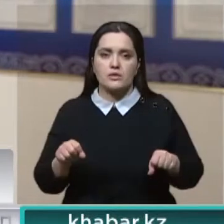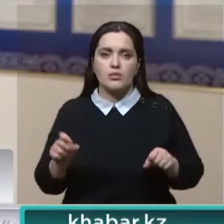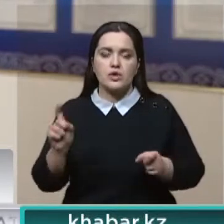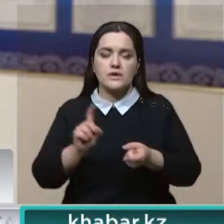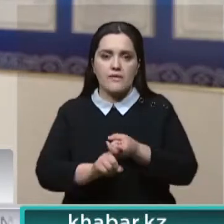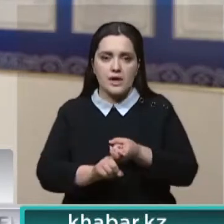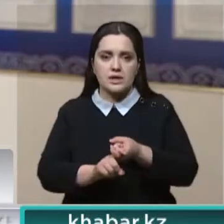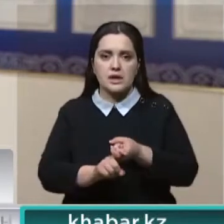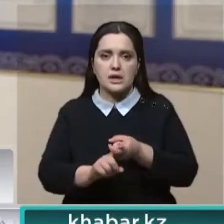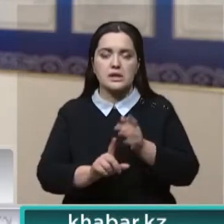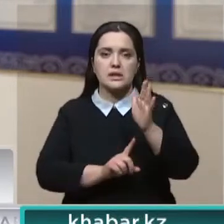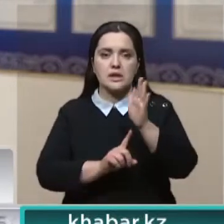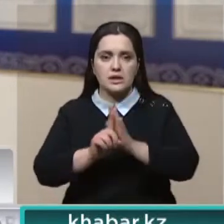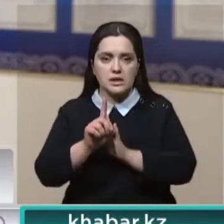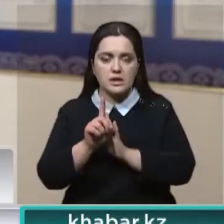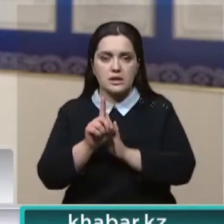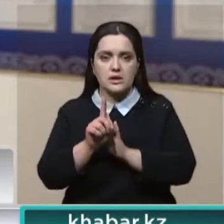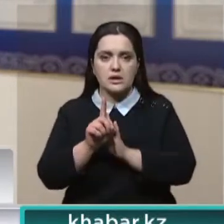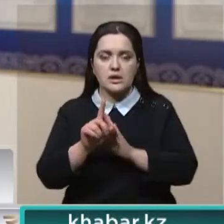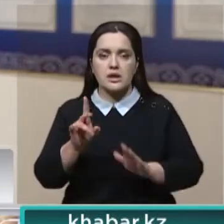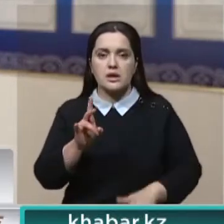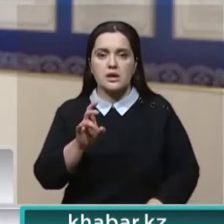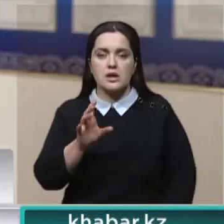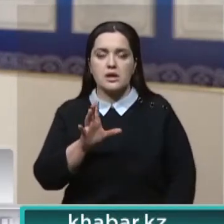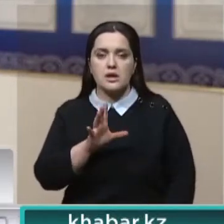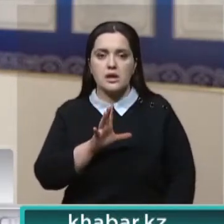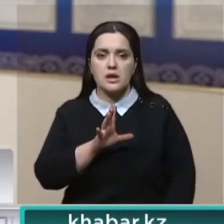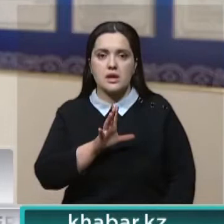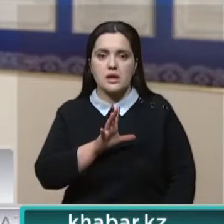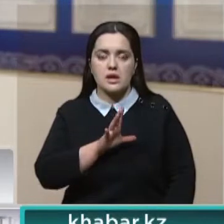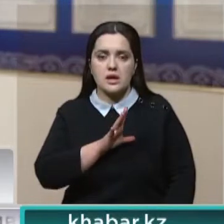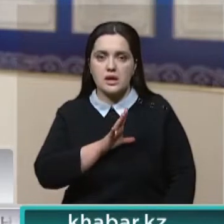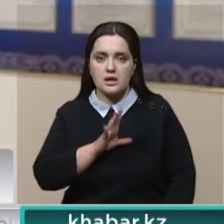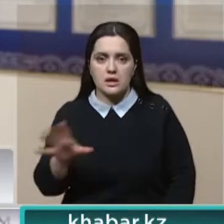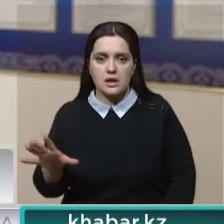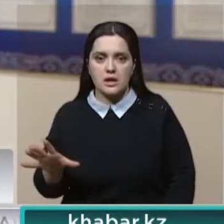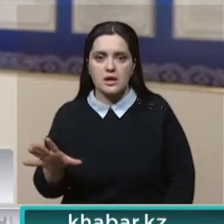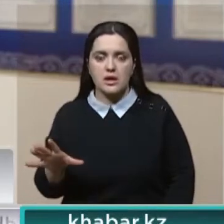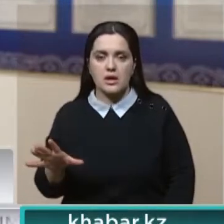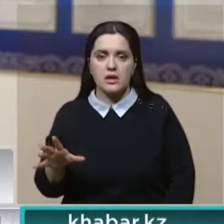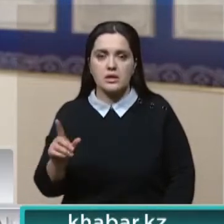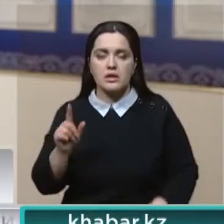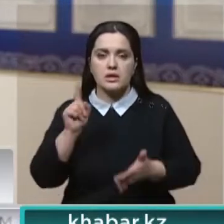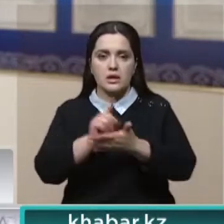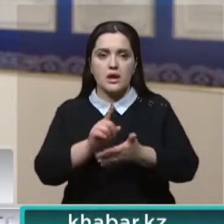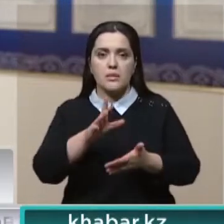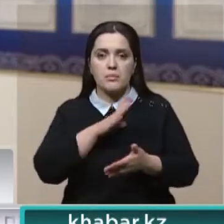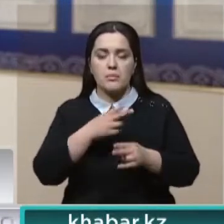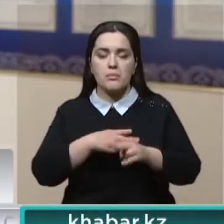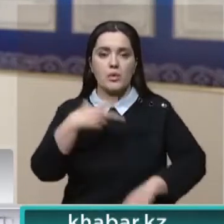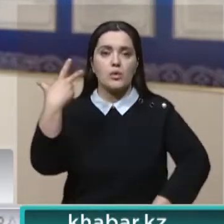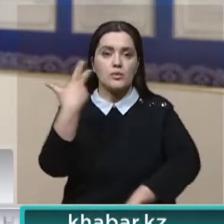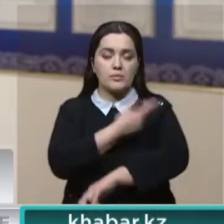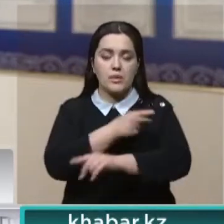тем, что изначально не были включены в контингент, которые должны были пройти иммунизацию